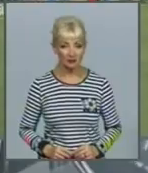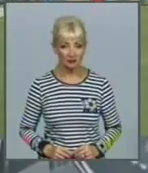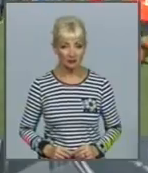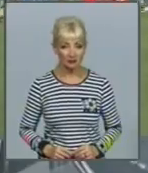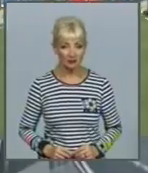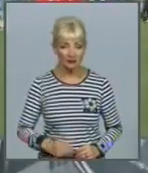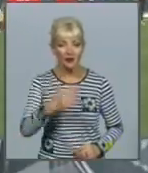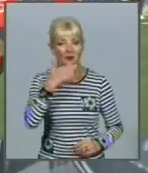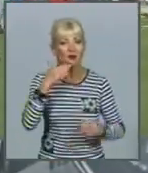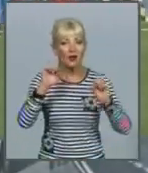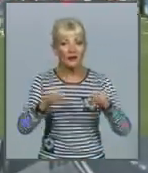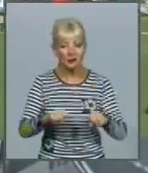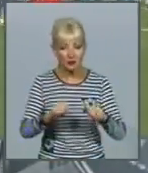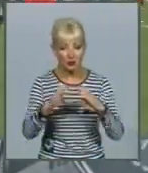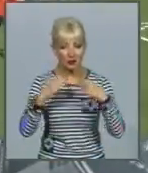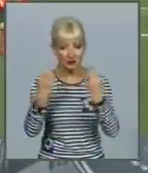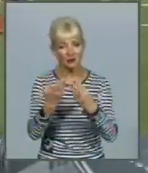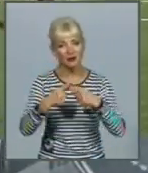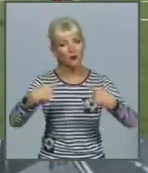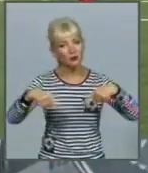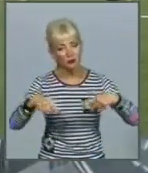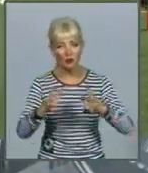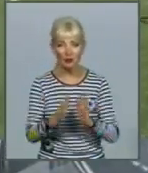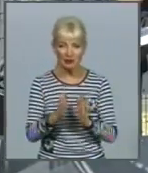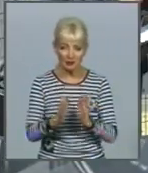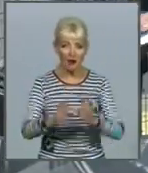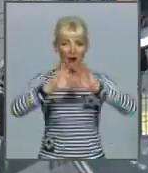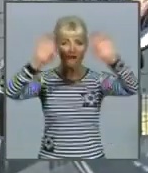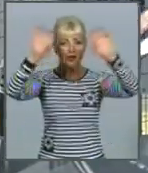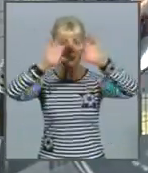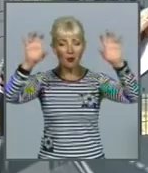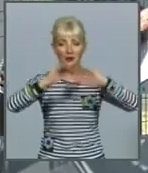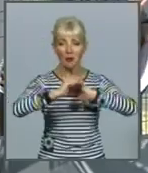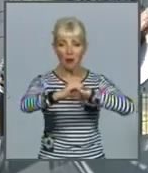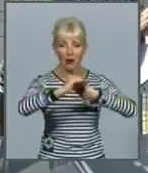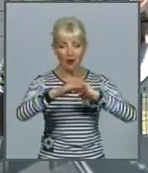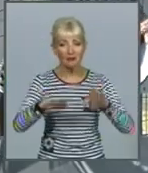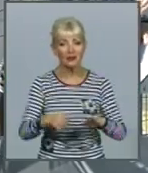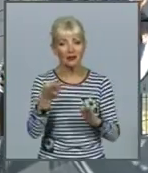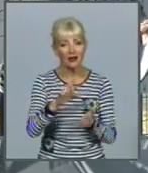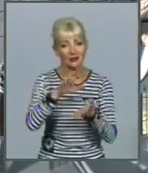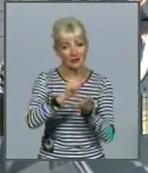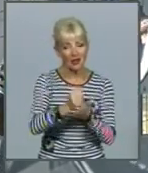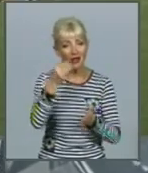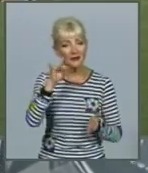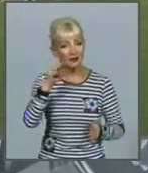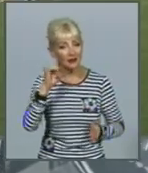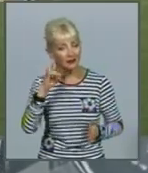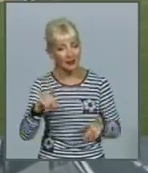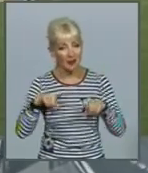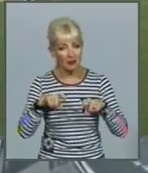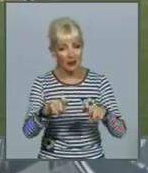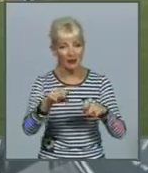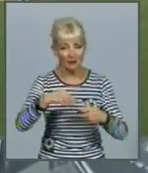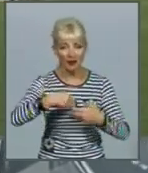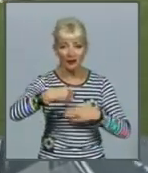Багатофункціональний комплекс – це футбольне, баскетбольне, волейбольне поля, локації для занять фітнесом, бігом та настільним тенісом.